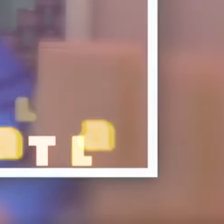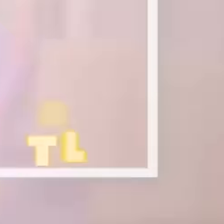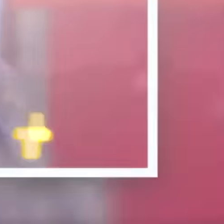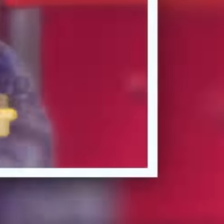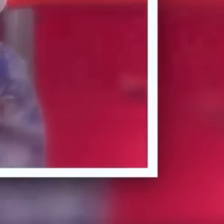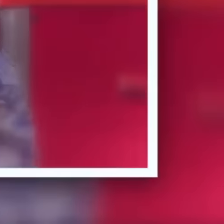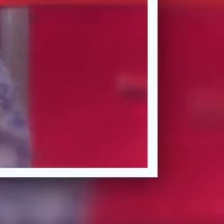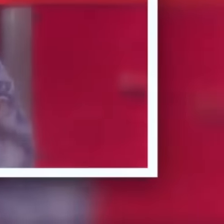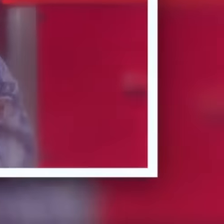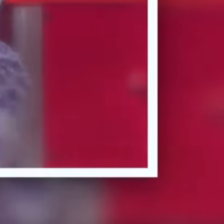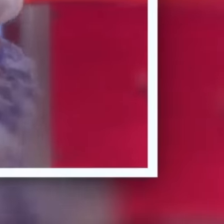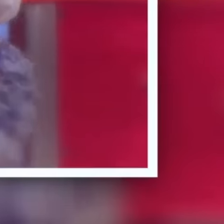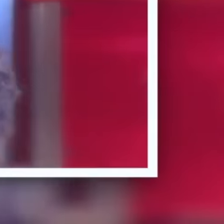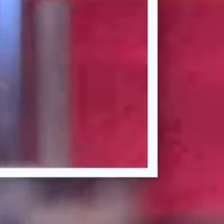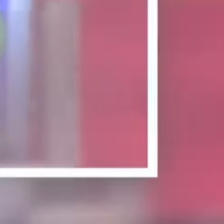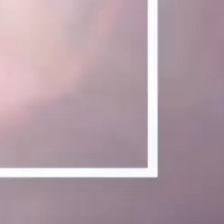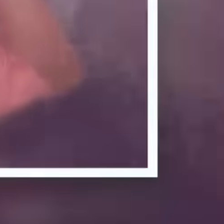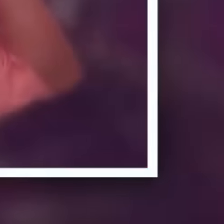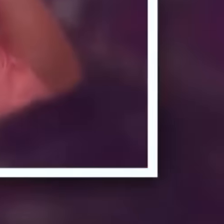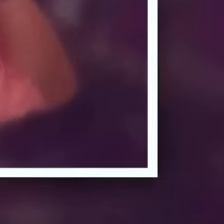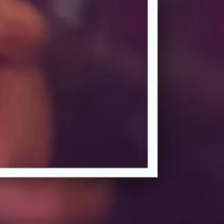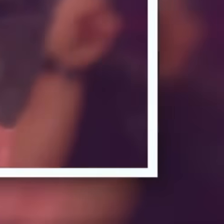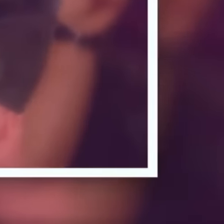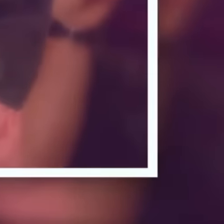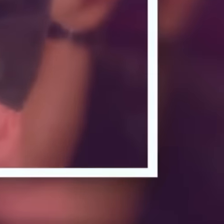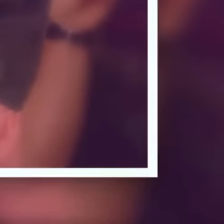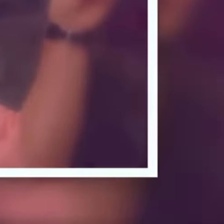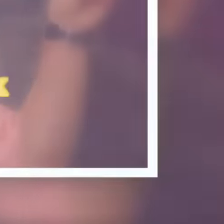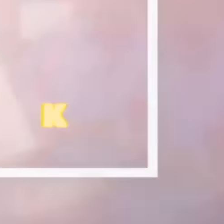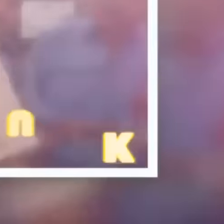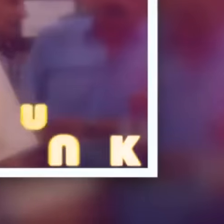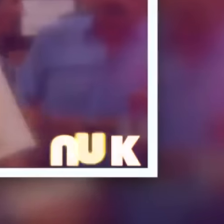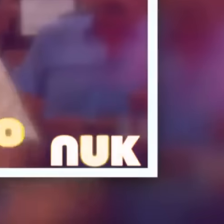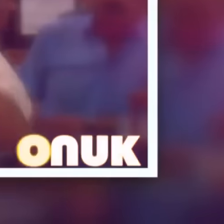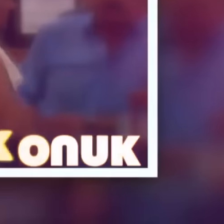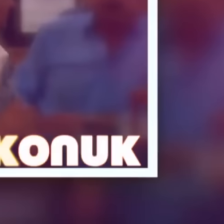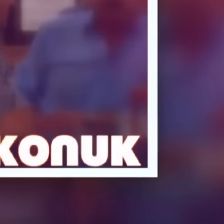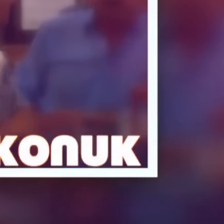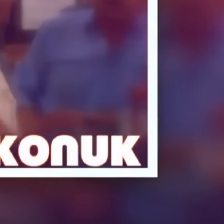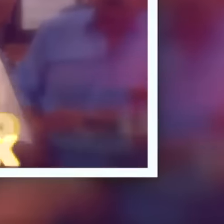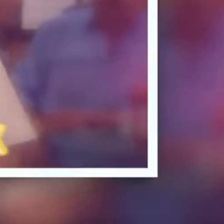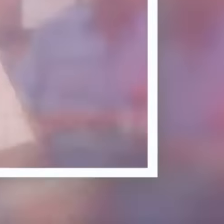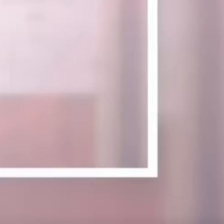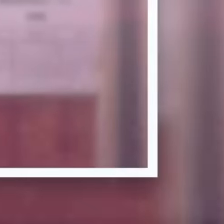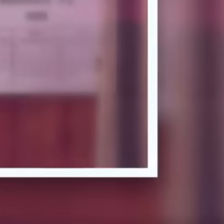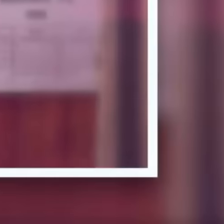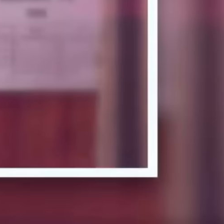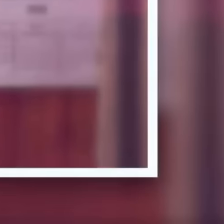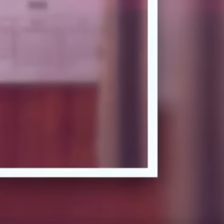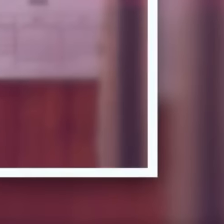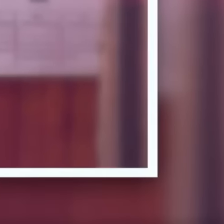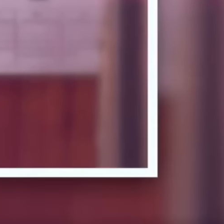Konuk, Belediye Başkanı Manav Mustafa Aşkın Şenol, Butik Ali Hakan Bulut, Niyazi Haluk